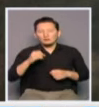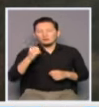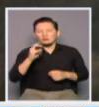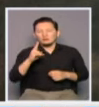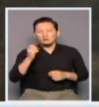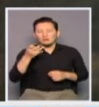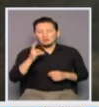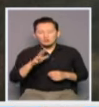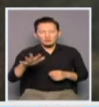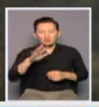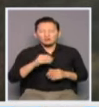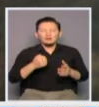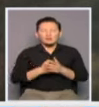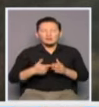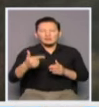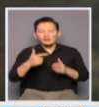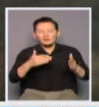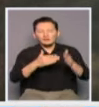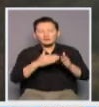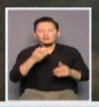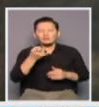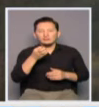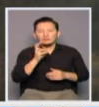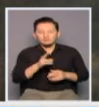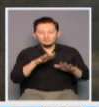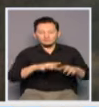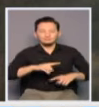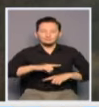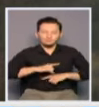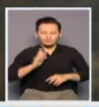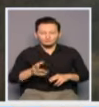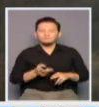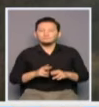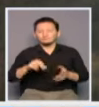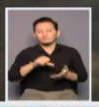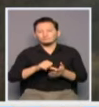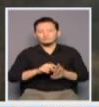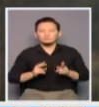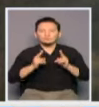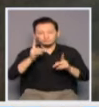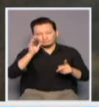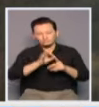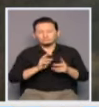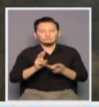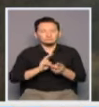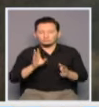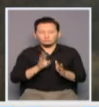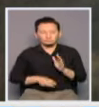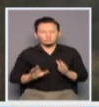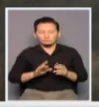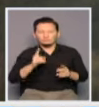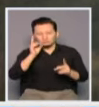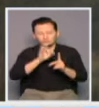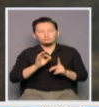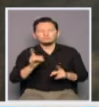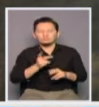до Атырауской области городища Сарайшык, где мы будем финишировать. Наша экспедиция свои цели не меняет, они неизменны. Это